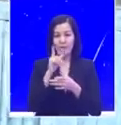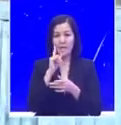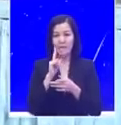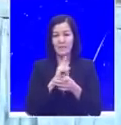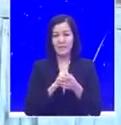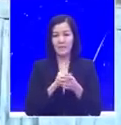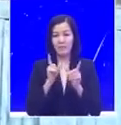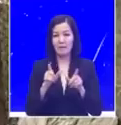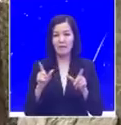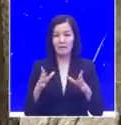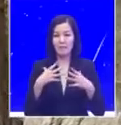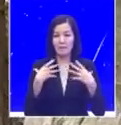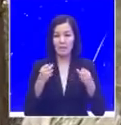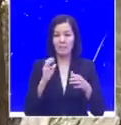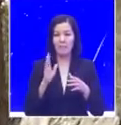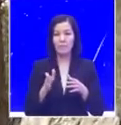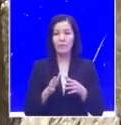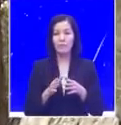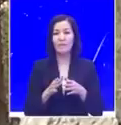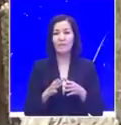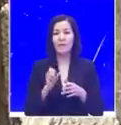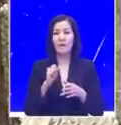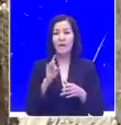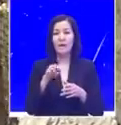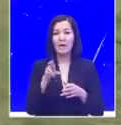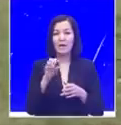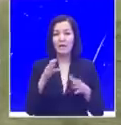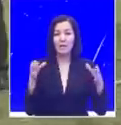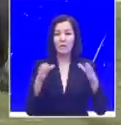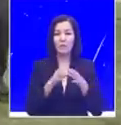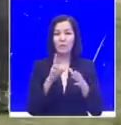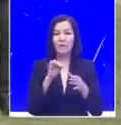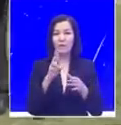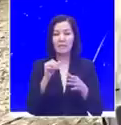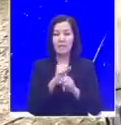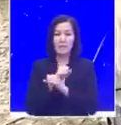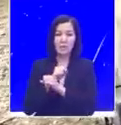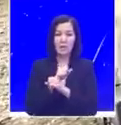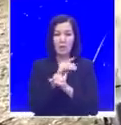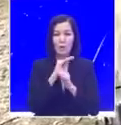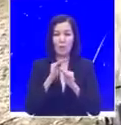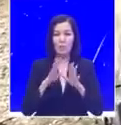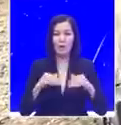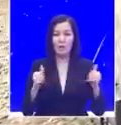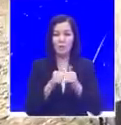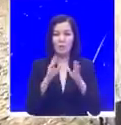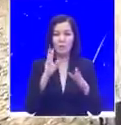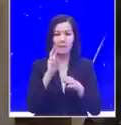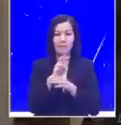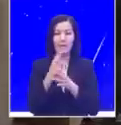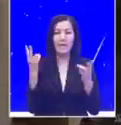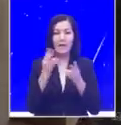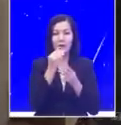Қазақстанымыздың азаматтары аман болсын. Сондай-ақ Ардақ Нүсіпханұлы бастаған топ Қызылтас саяжайындағы көп балалы отбасына да барды.